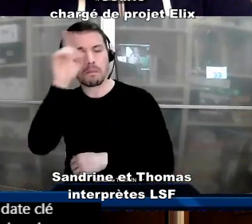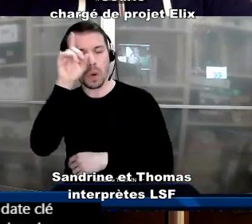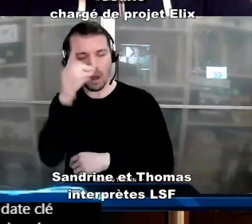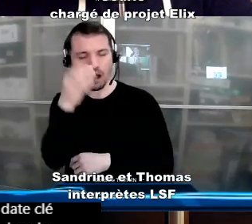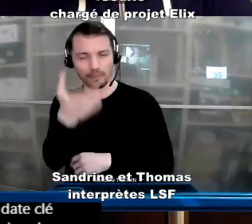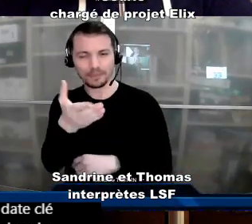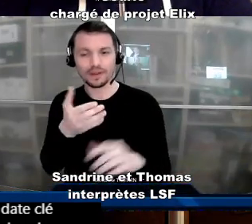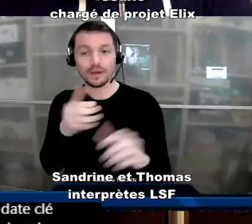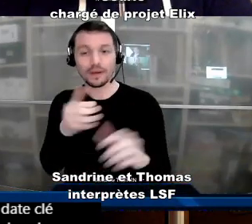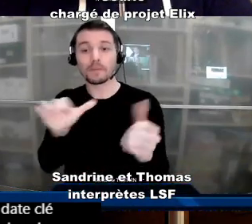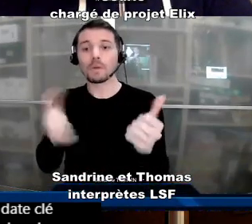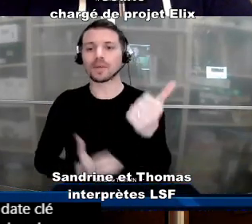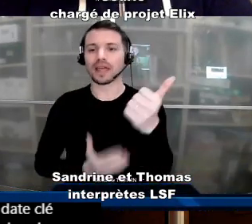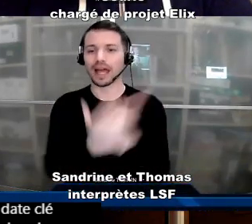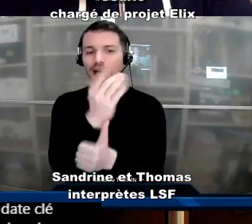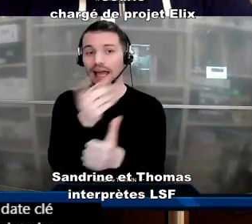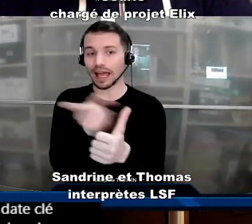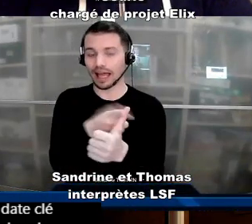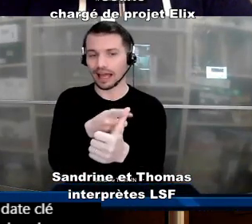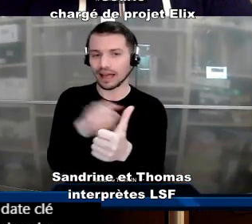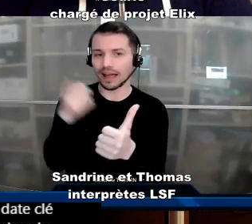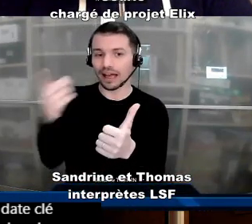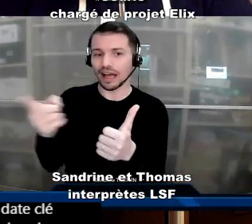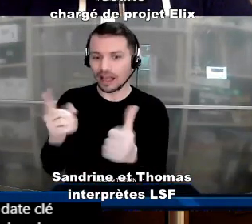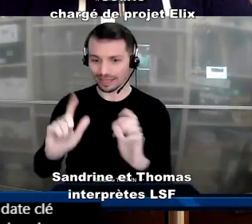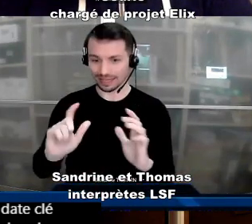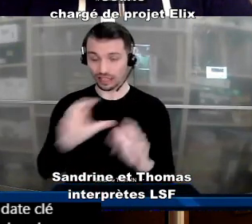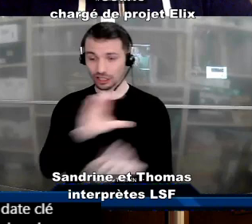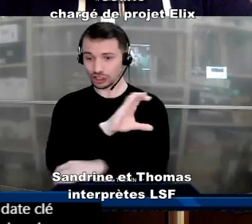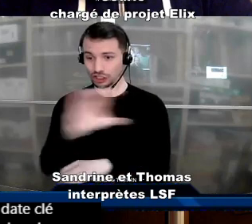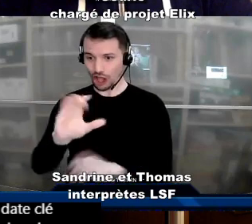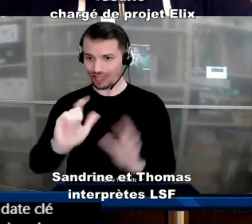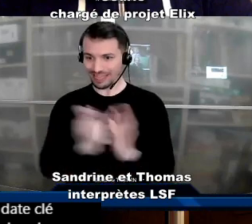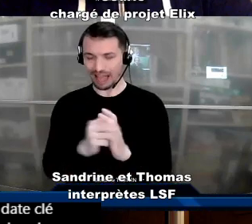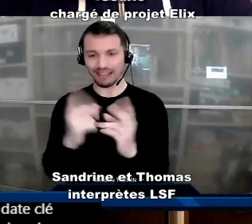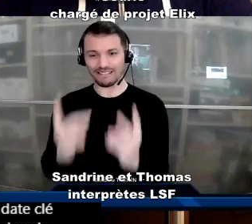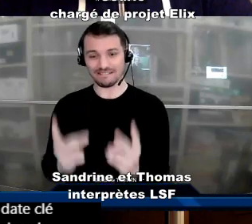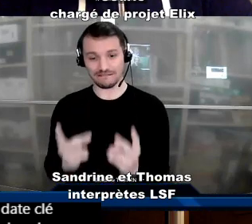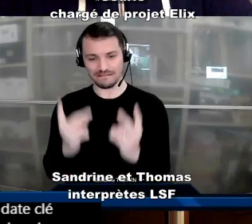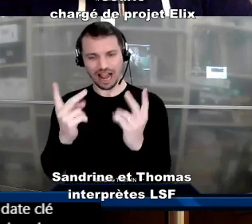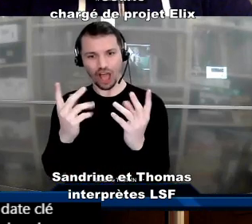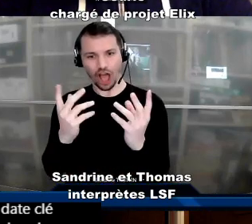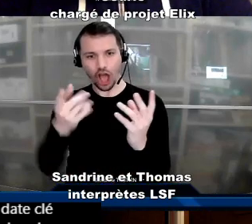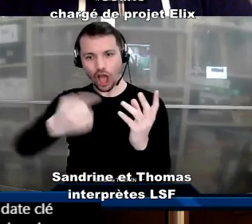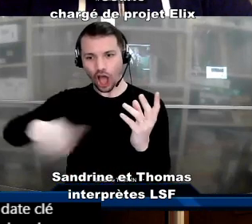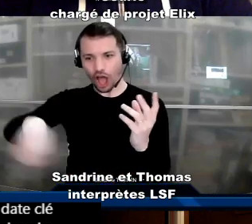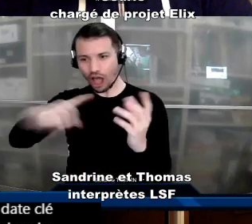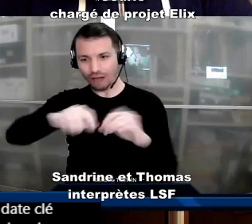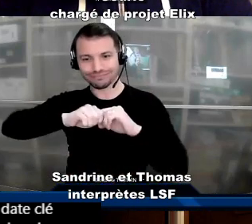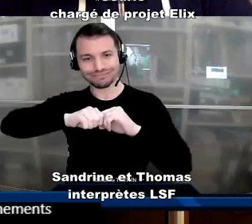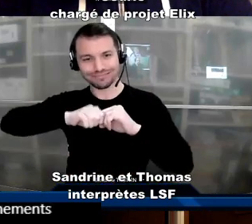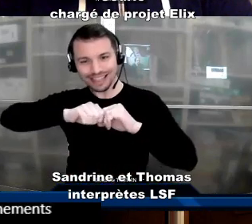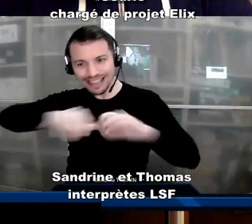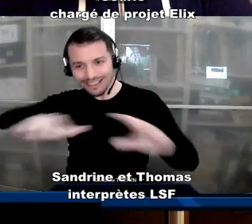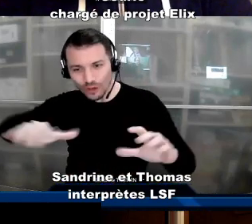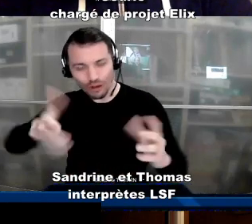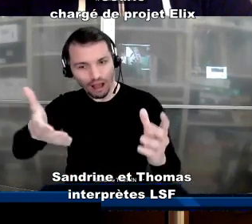de valoriser ces 100 dates et de pouvoir les diffuser. Et puis parce que